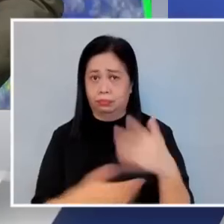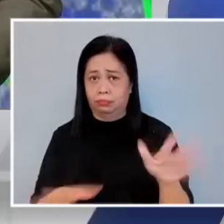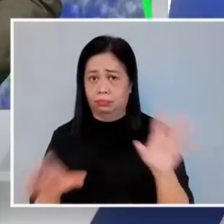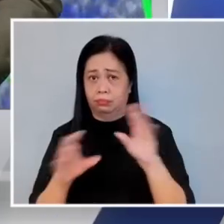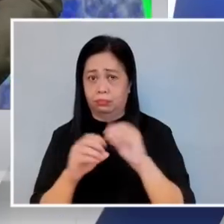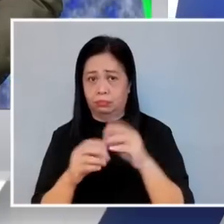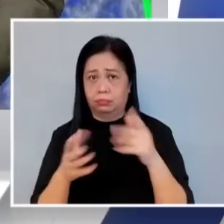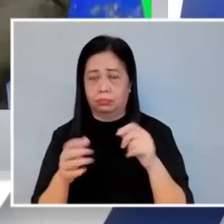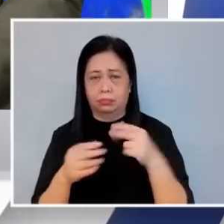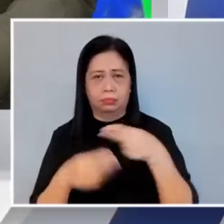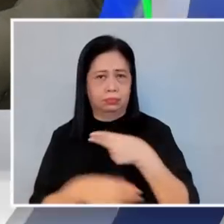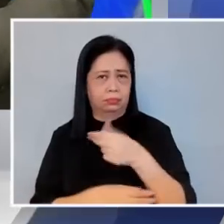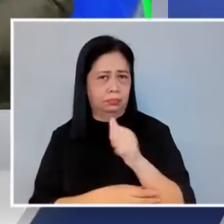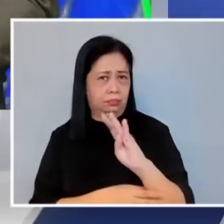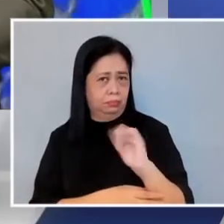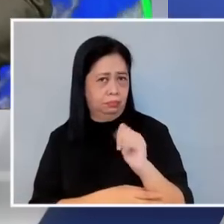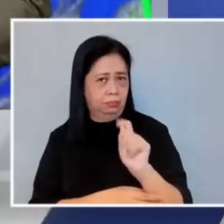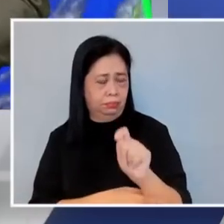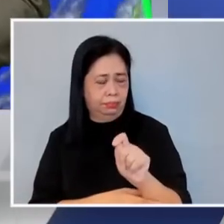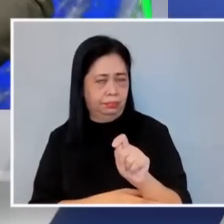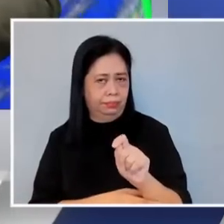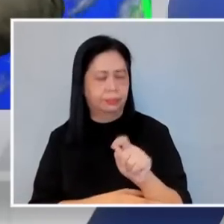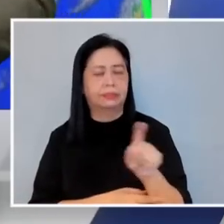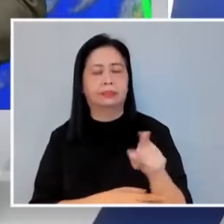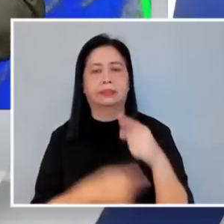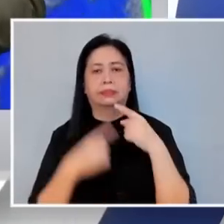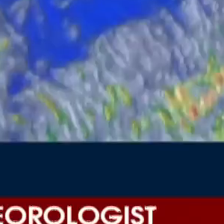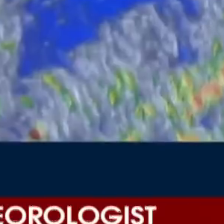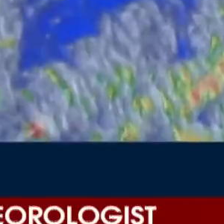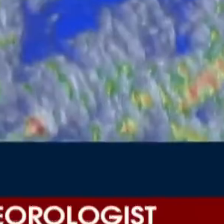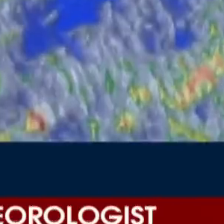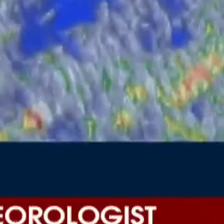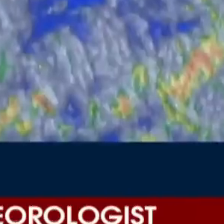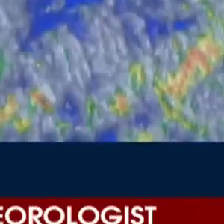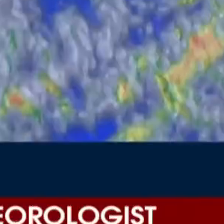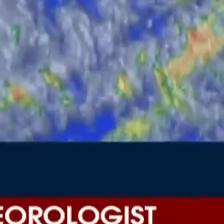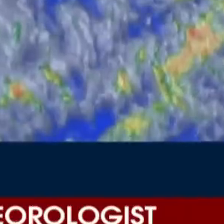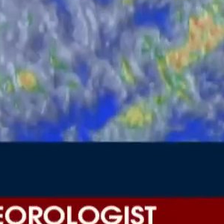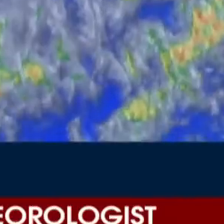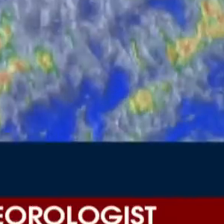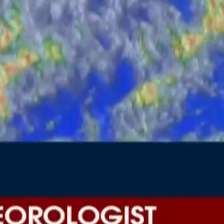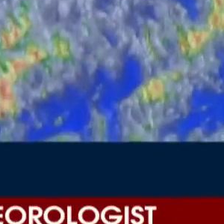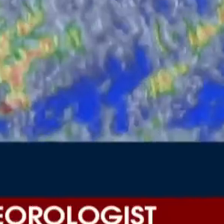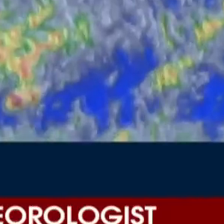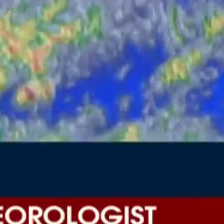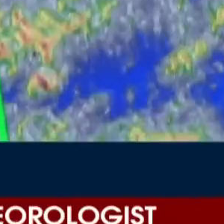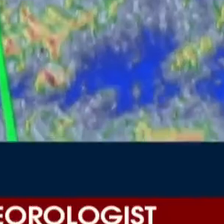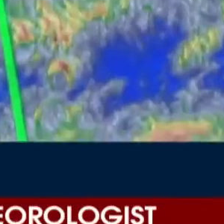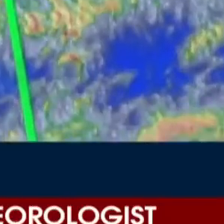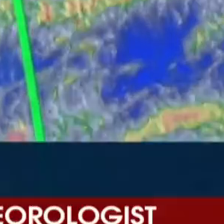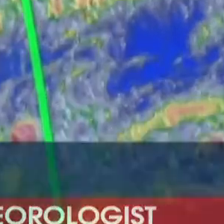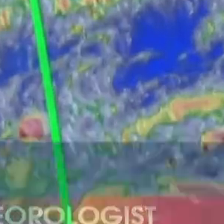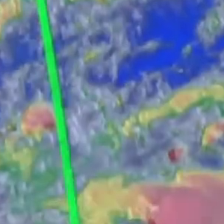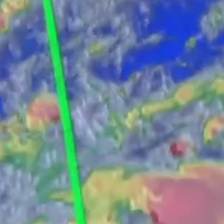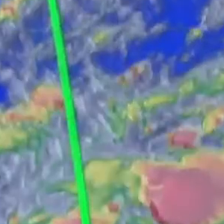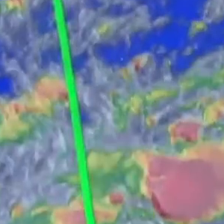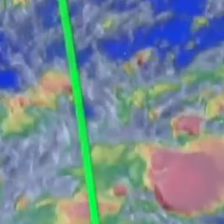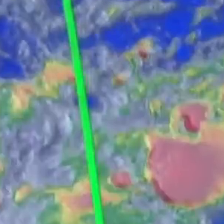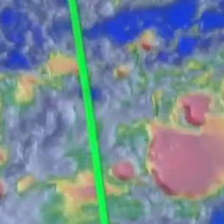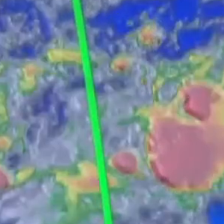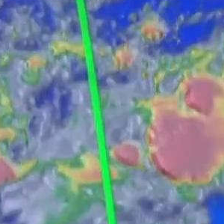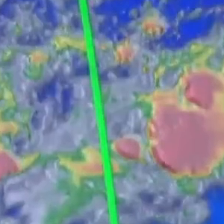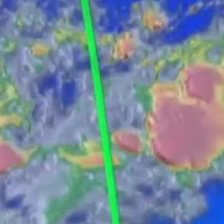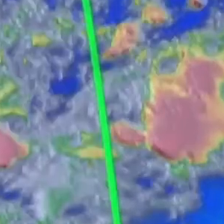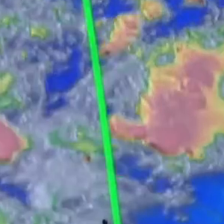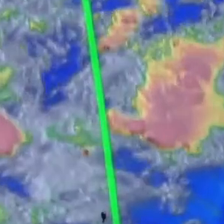na habagat? Henry, dineklara na ng PAGASA ang opisyal na pagtatapos ng panahon ng habagat. Nasa transition period tayo